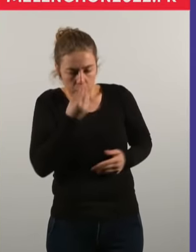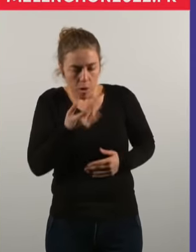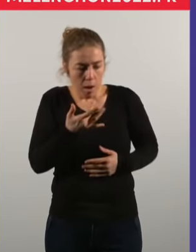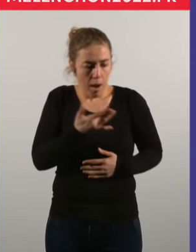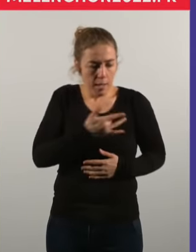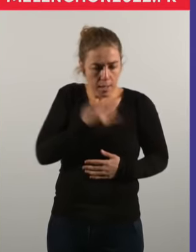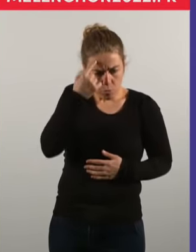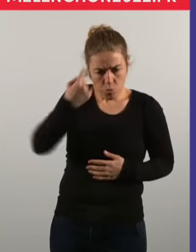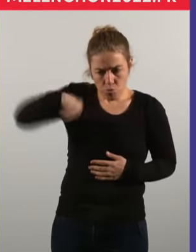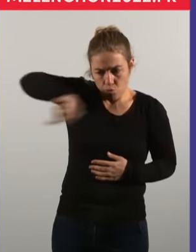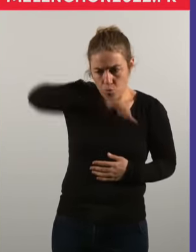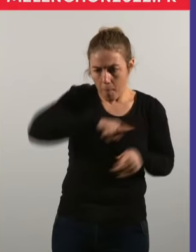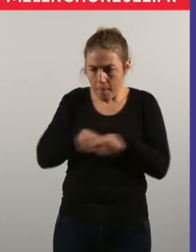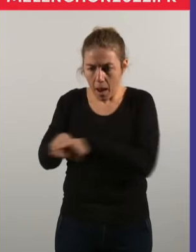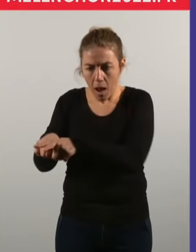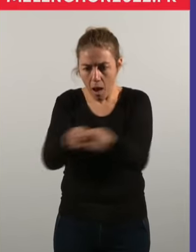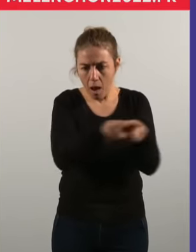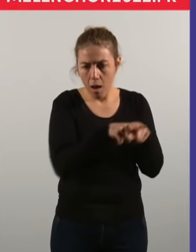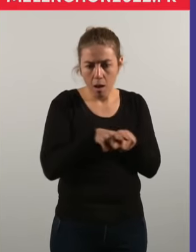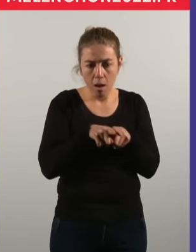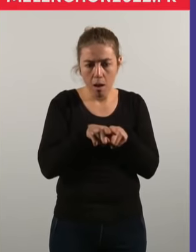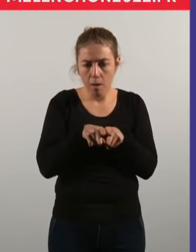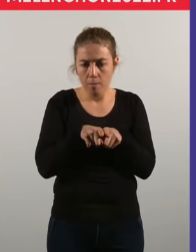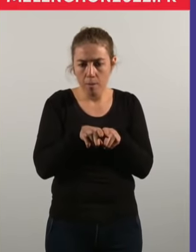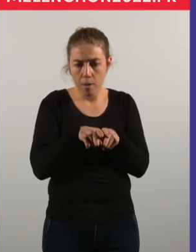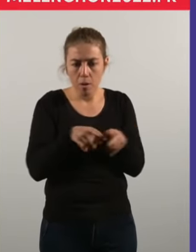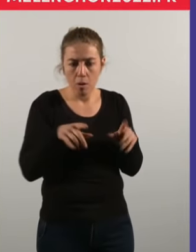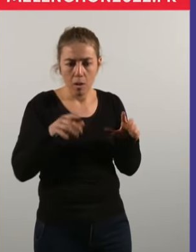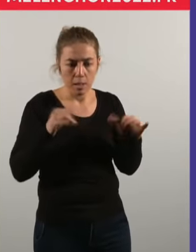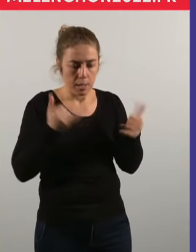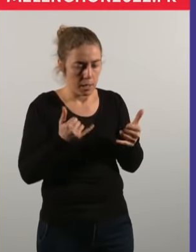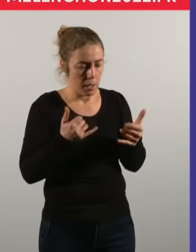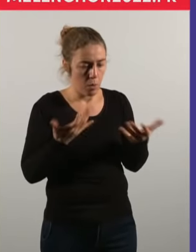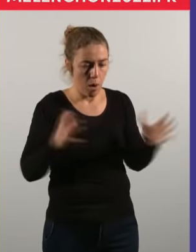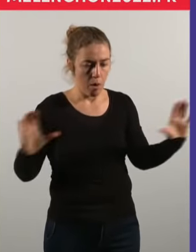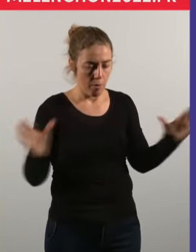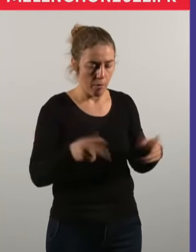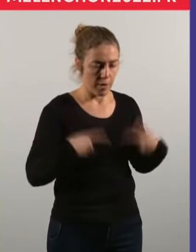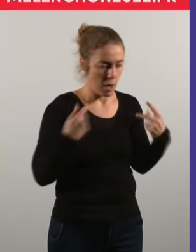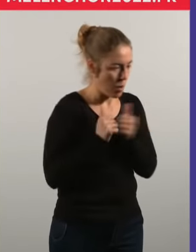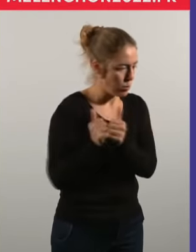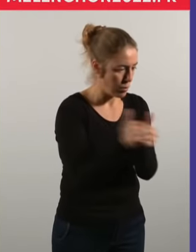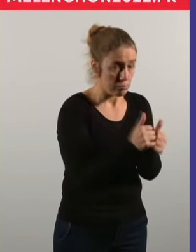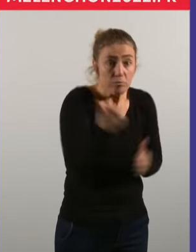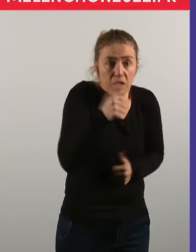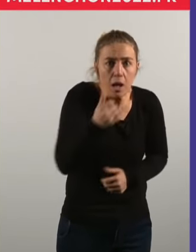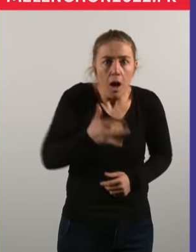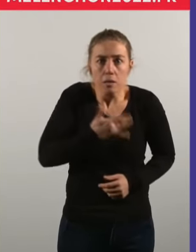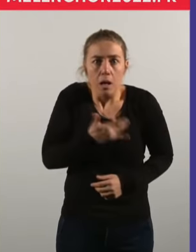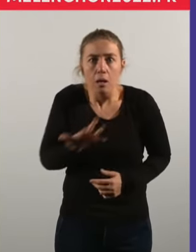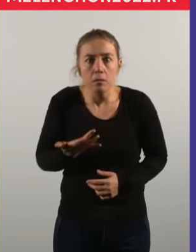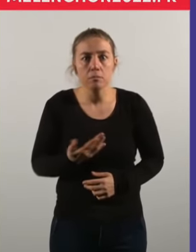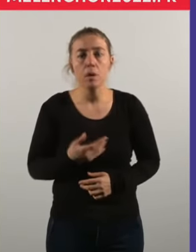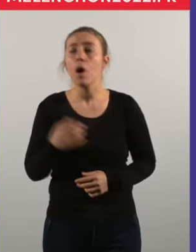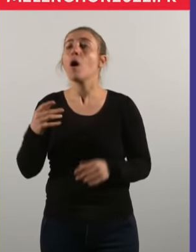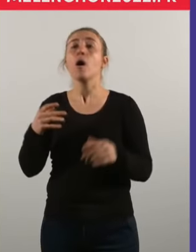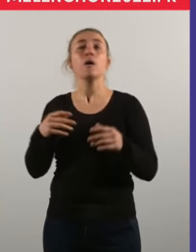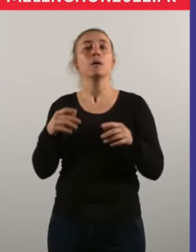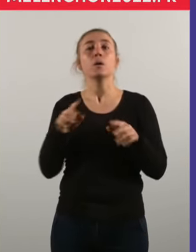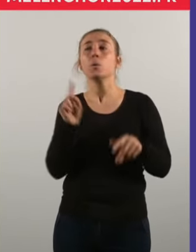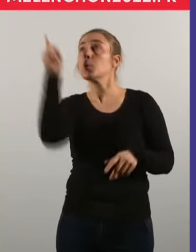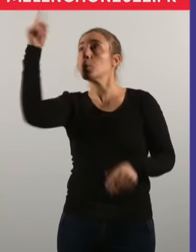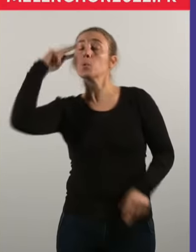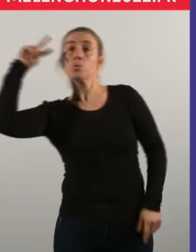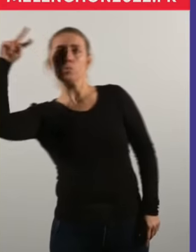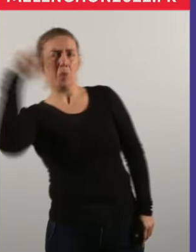intérêts mutuels que celui qui lui permet de vivre tous ensemble. Vu de l'espace, plus que jamais, le racisme